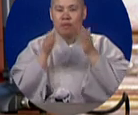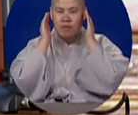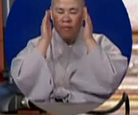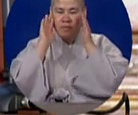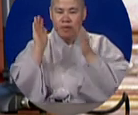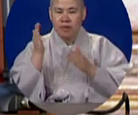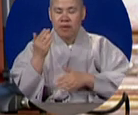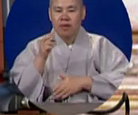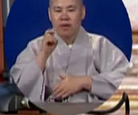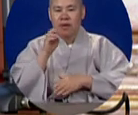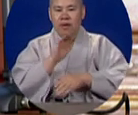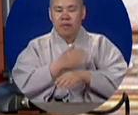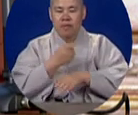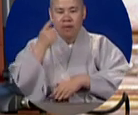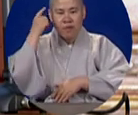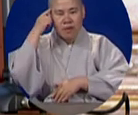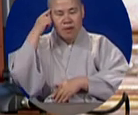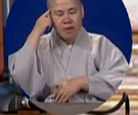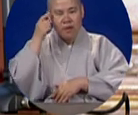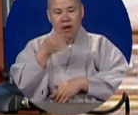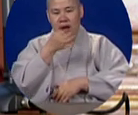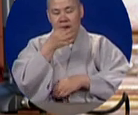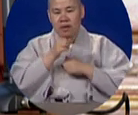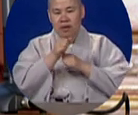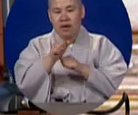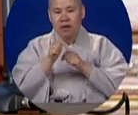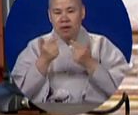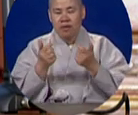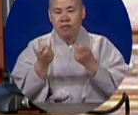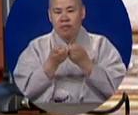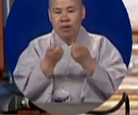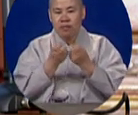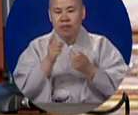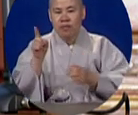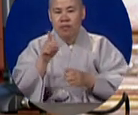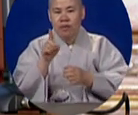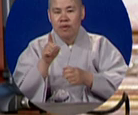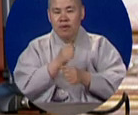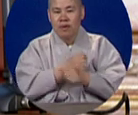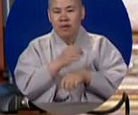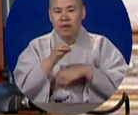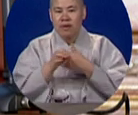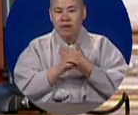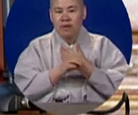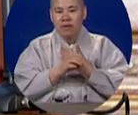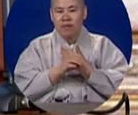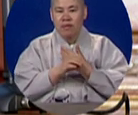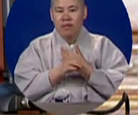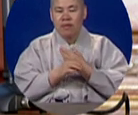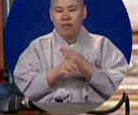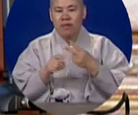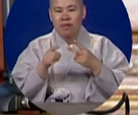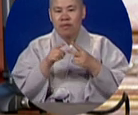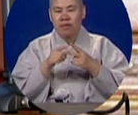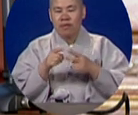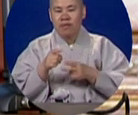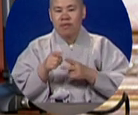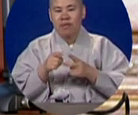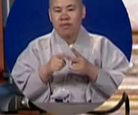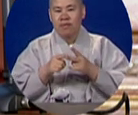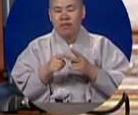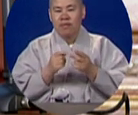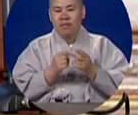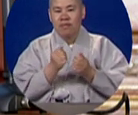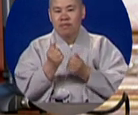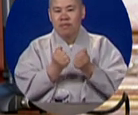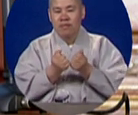집착에 따라가지 않는 방법이 뭐냐 이 두 구절로 딱 설명을 했는데요